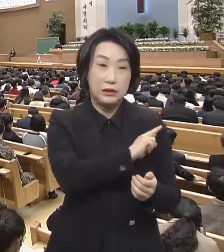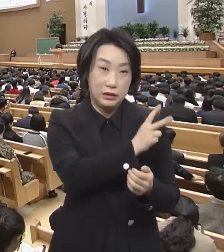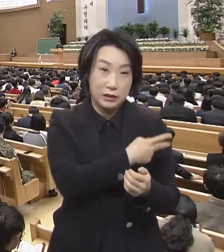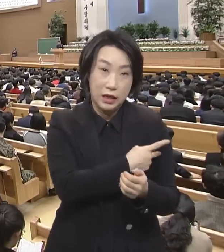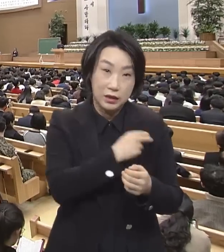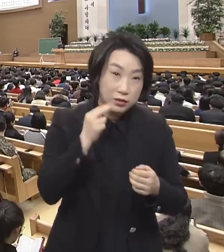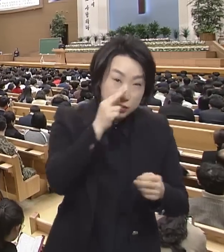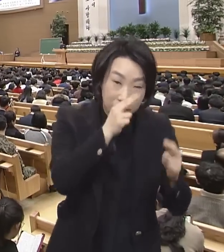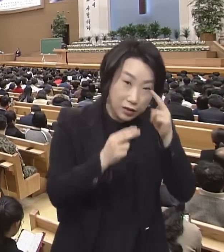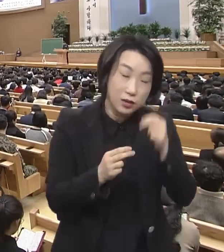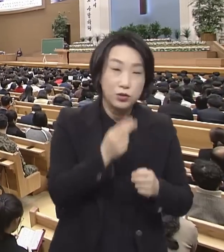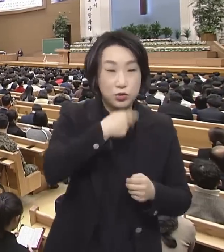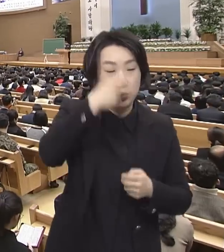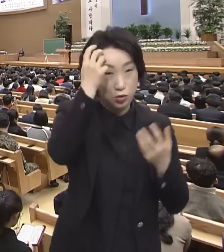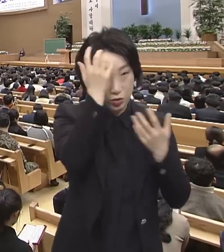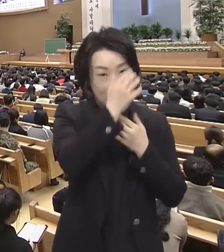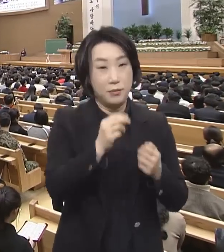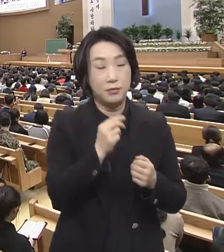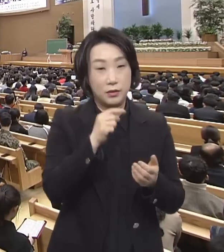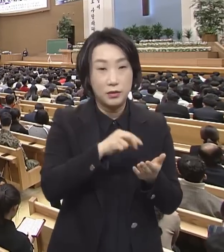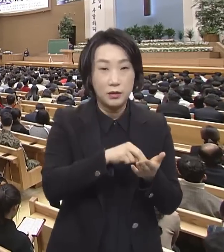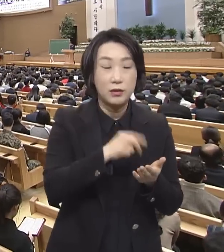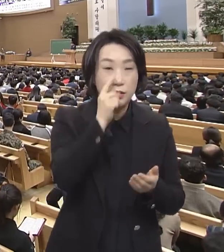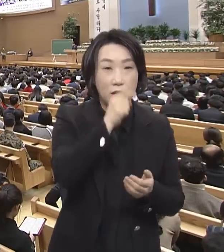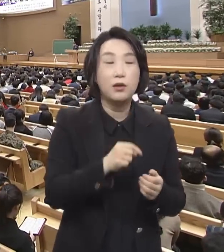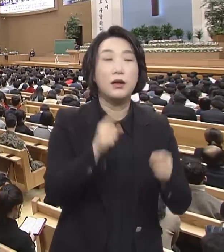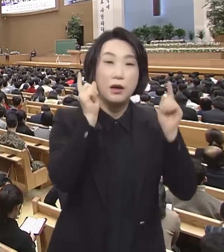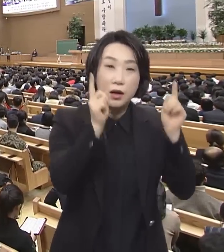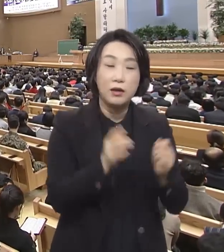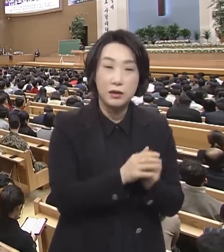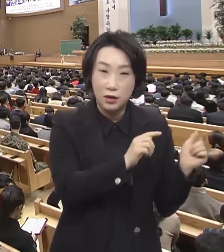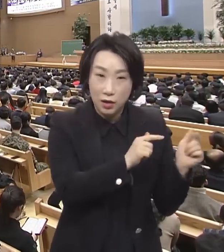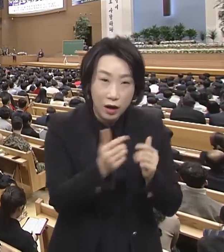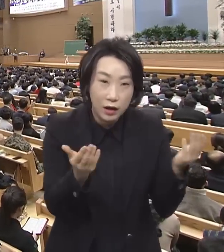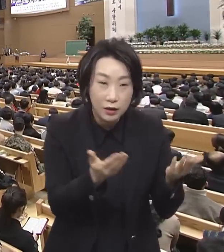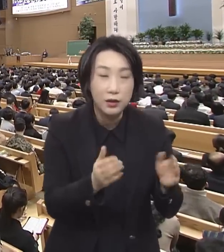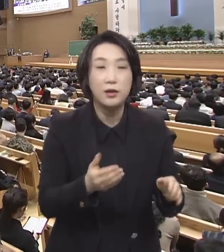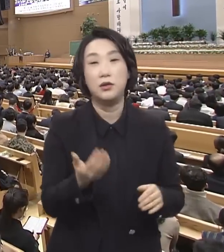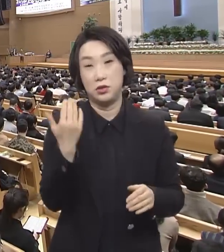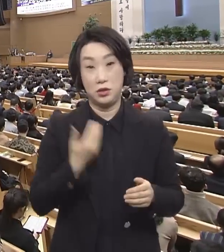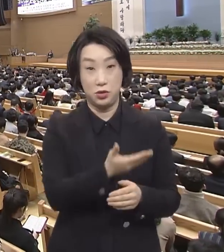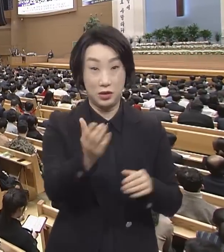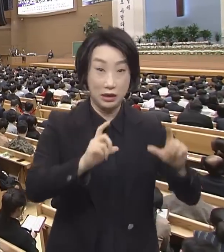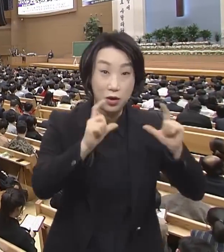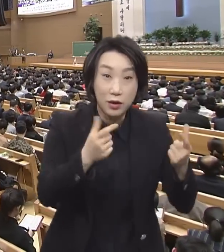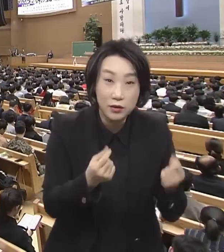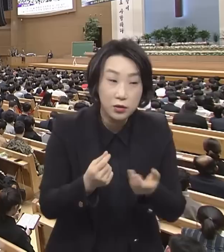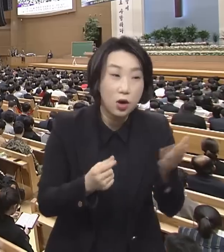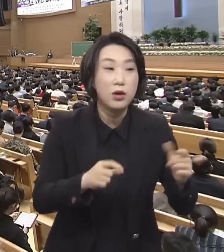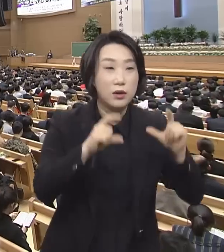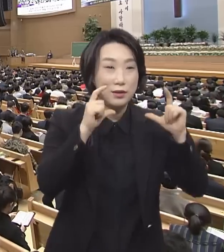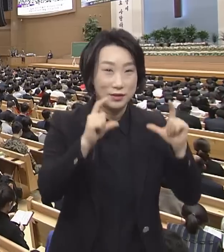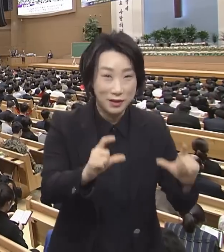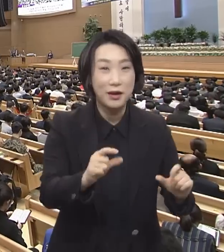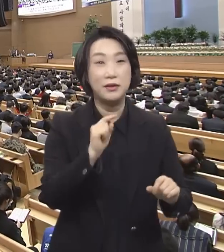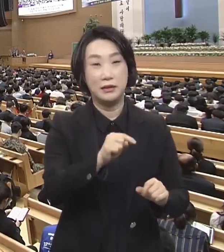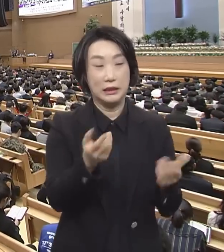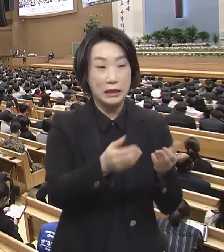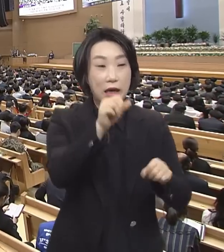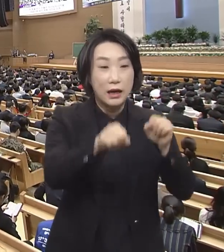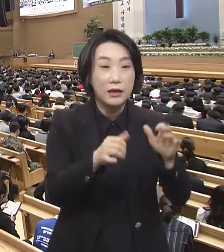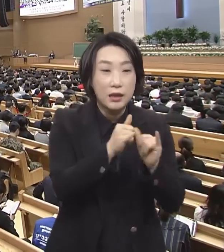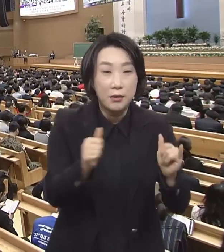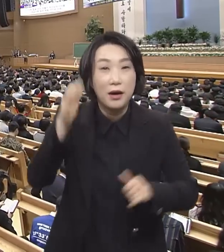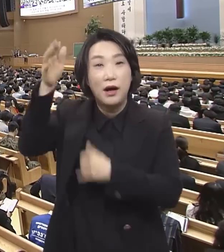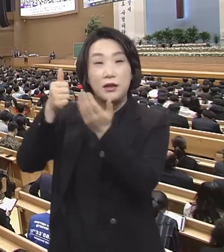투기와 술취함과 방탕함과 또 그와 같은 것들이라. 전에 너희에게 경계한 것 같이 경계하노니 이런 일을